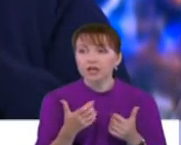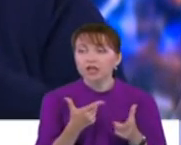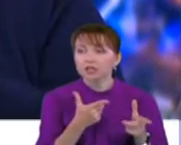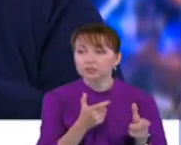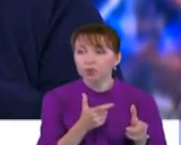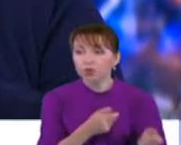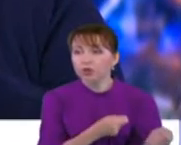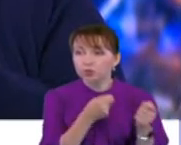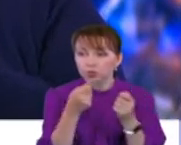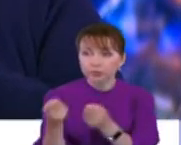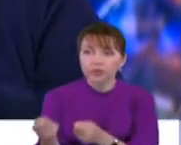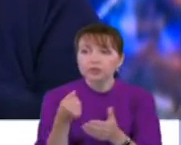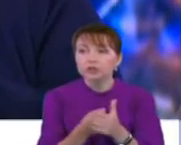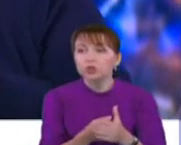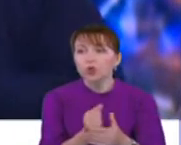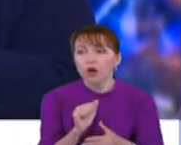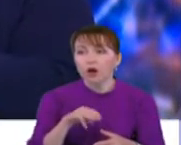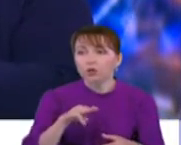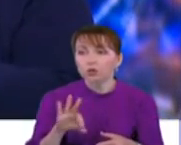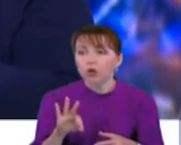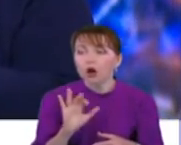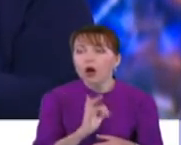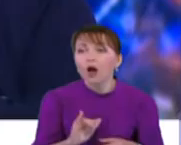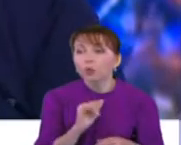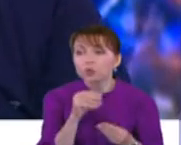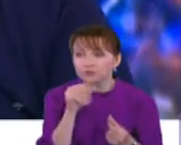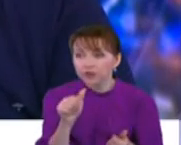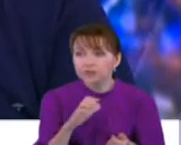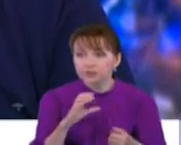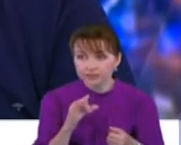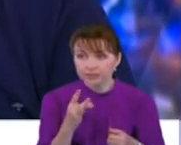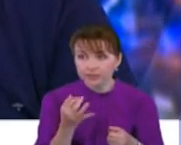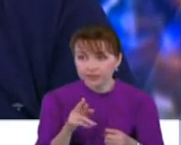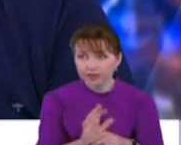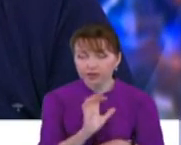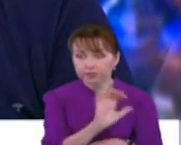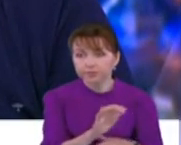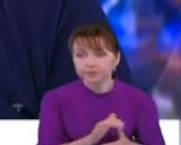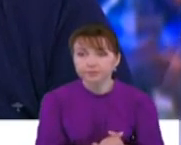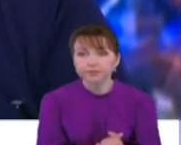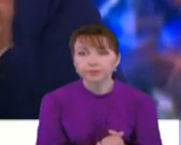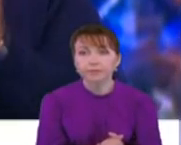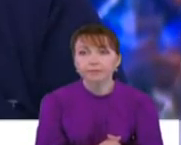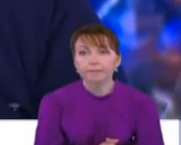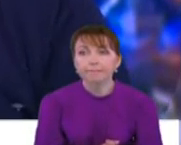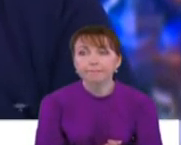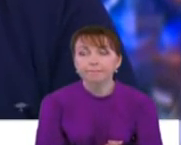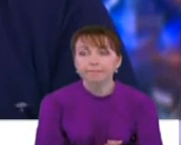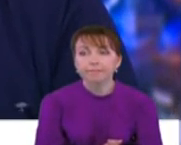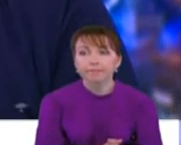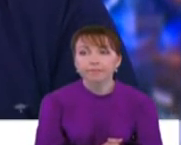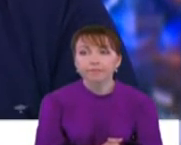на неконтрольовану територію. Куди вона дівається? На Сирію? Ну, діло в тому, що тут можна цю ситуацію... Пан Олександр правий.